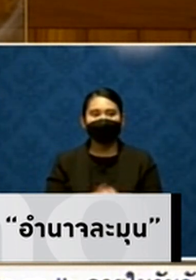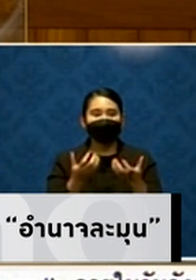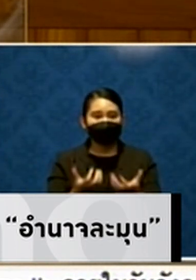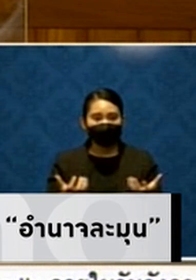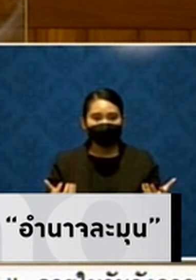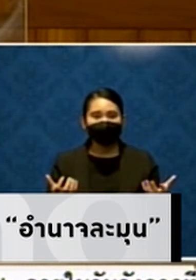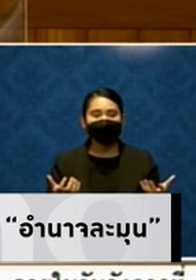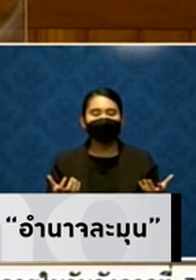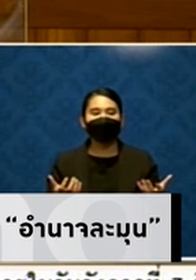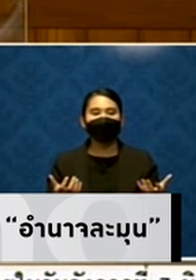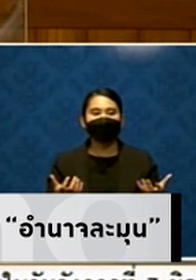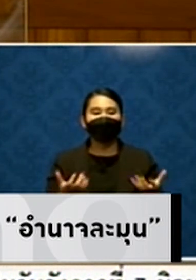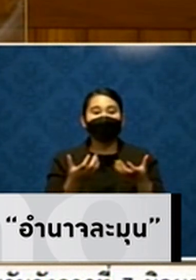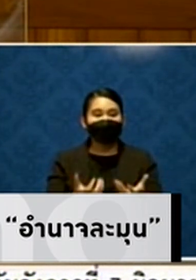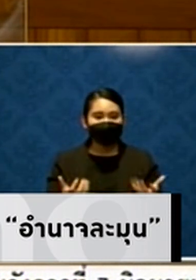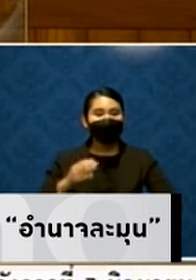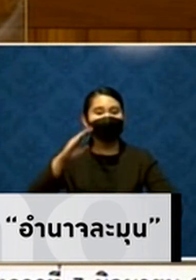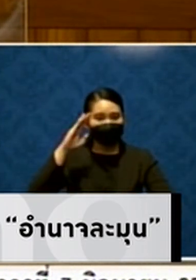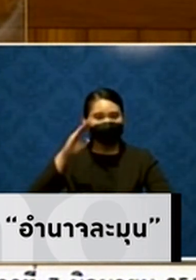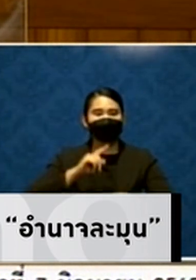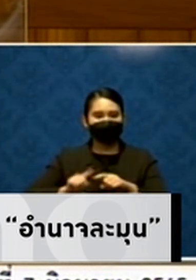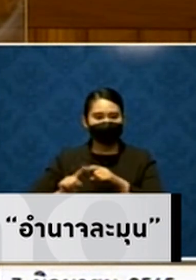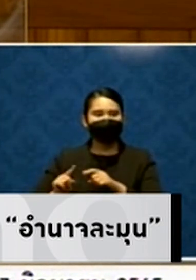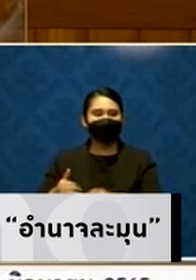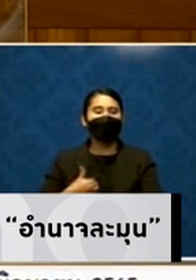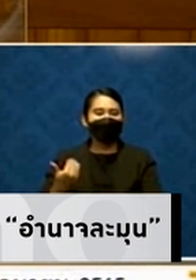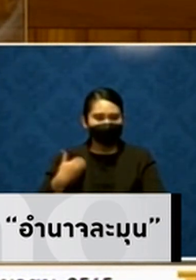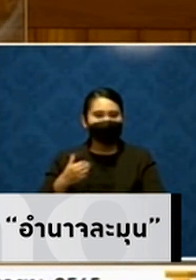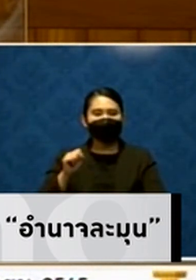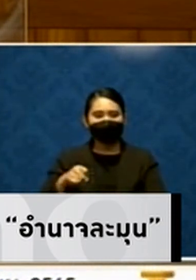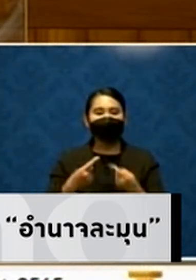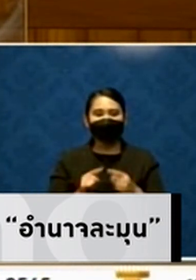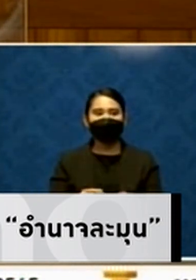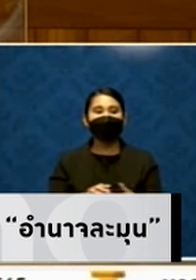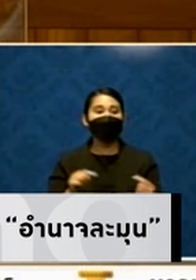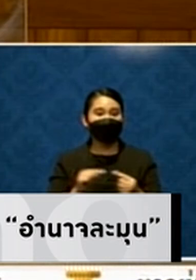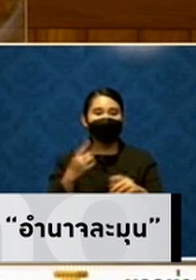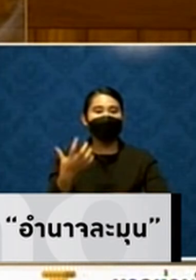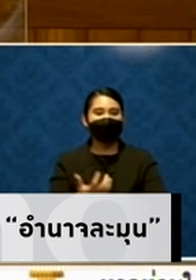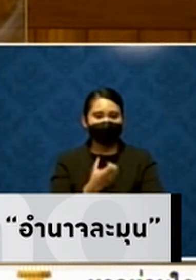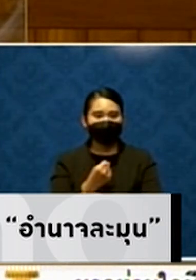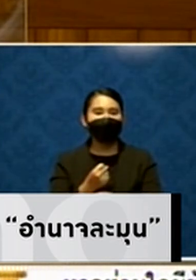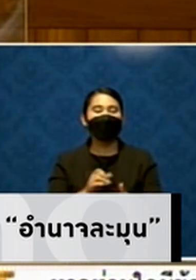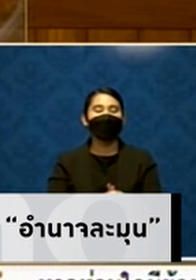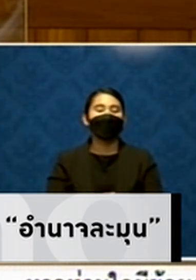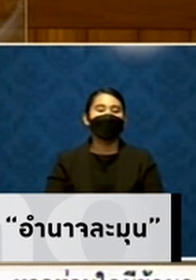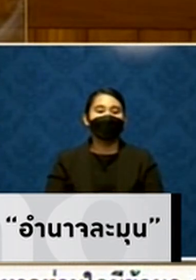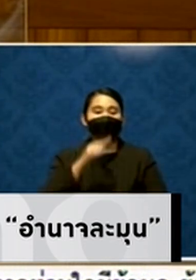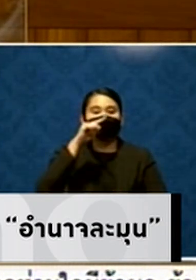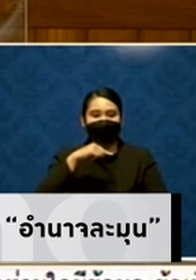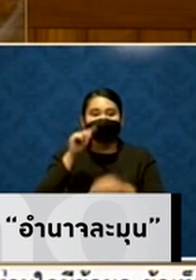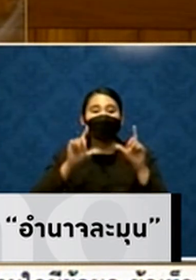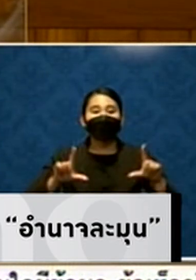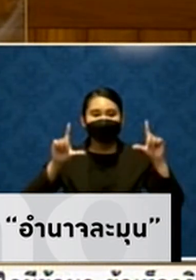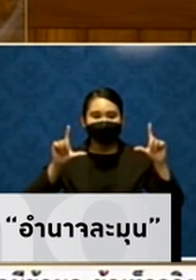แวร์นะละมุนพันธ์อะไรที่คนเคยเรียน อำนาจละมุนอาหารกีฬาการท่องเที่ยวเหนือกว่าการแสดงแสนยานุภาพด้วย